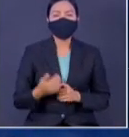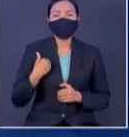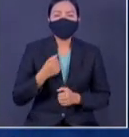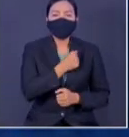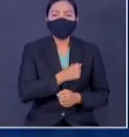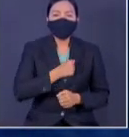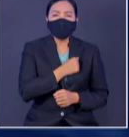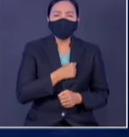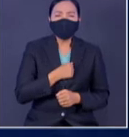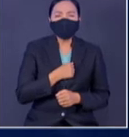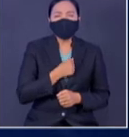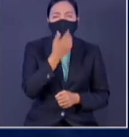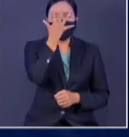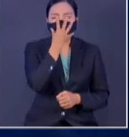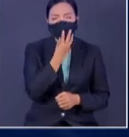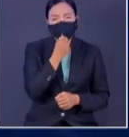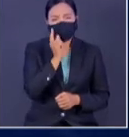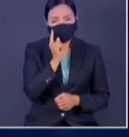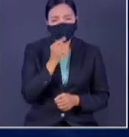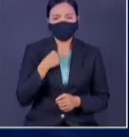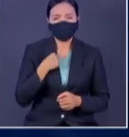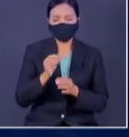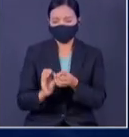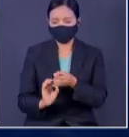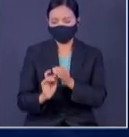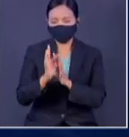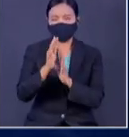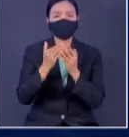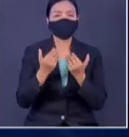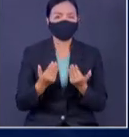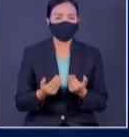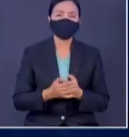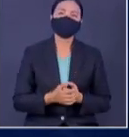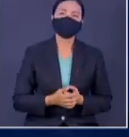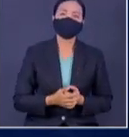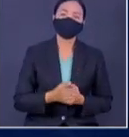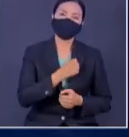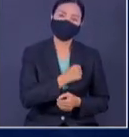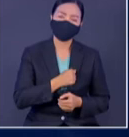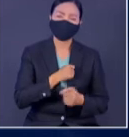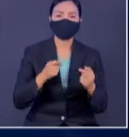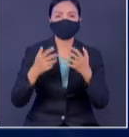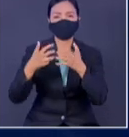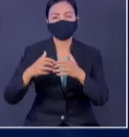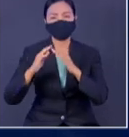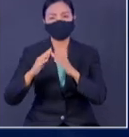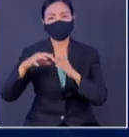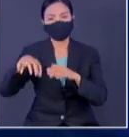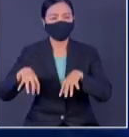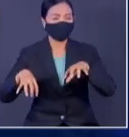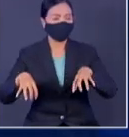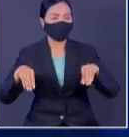ขอแสดงความเสียใจอย่างสุดซึ้งสำหรับอุบัติเหตุร้ายแรงในครั้งนี้และขอแสดงความเสียใจต่อโรงงานผู้ผลิตที่อยู่ใ